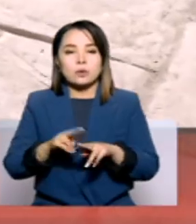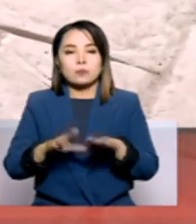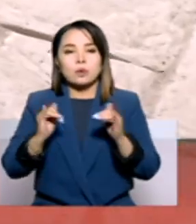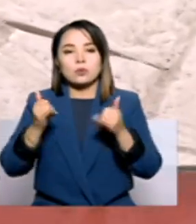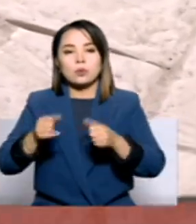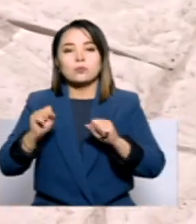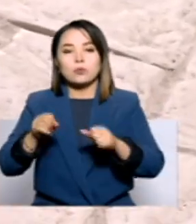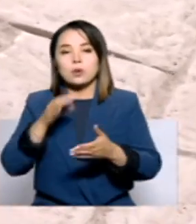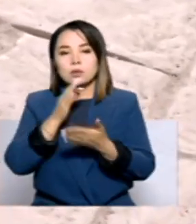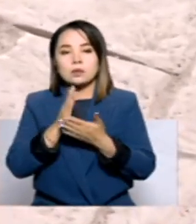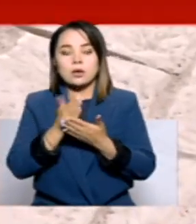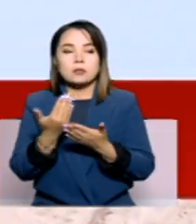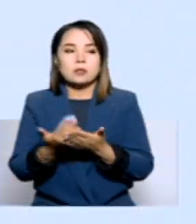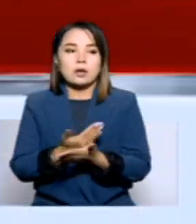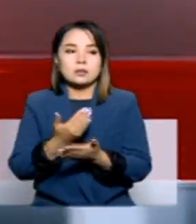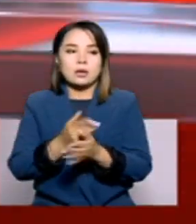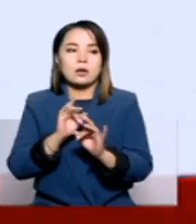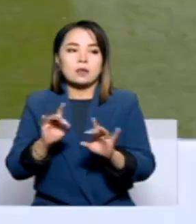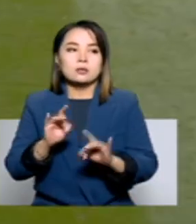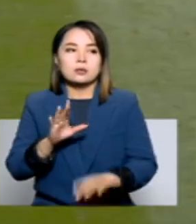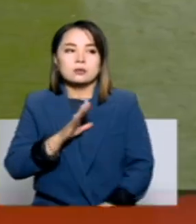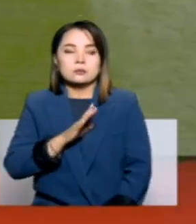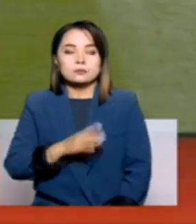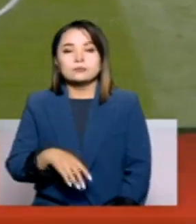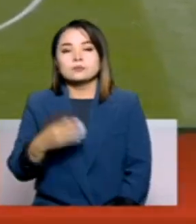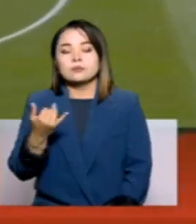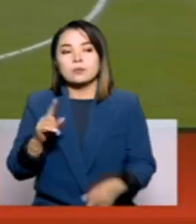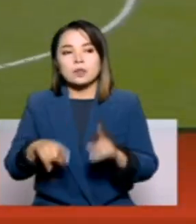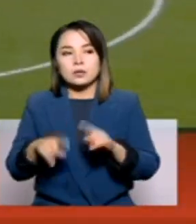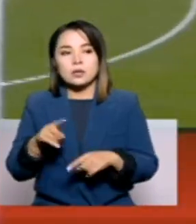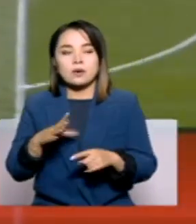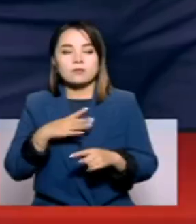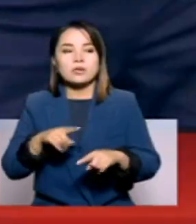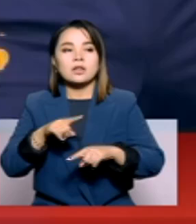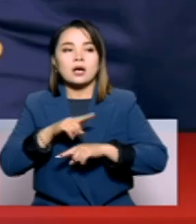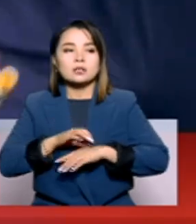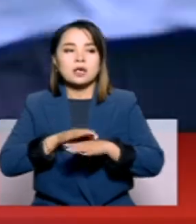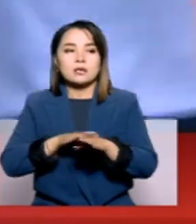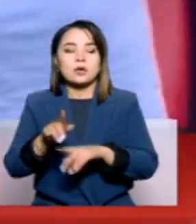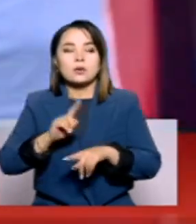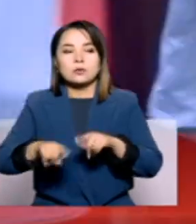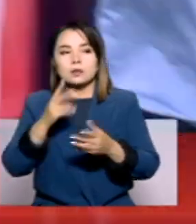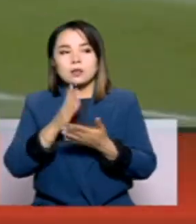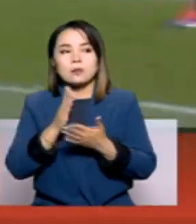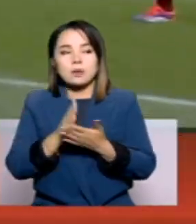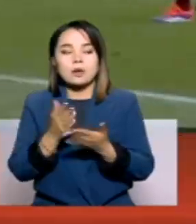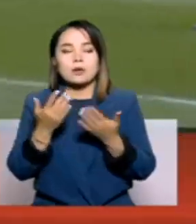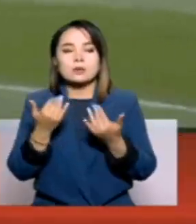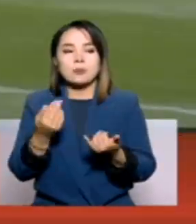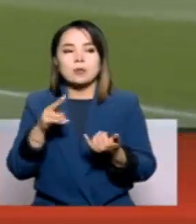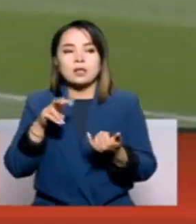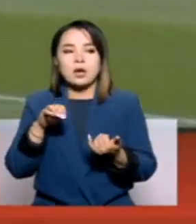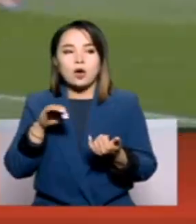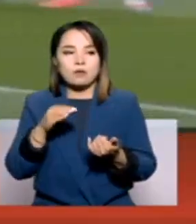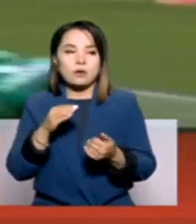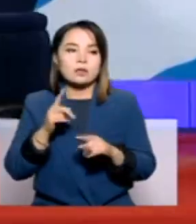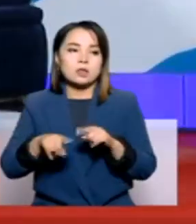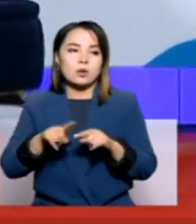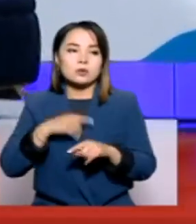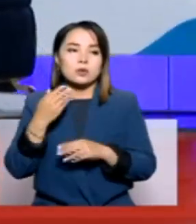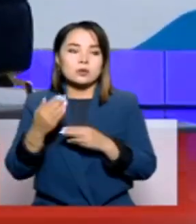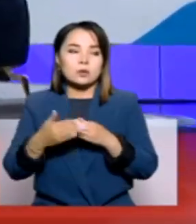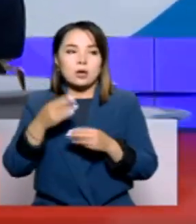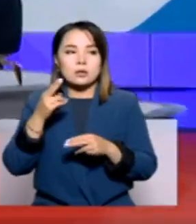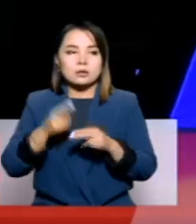құйылуы мүмкін екенін айтады. Ширек финалға аз қалды. Евро 2024-тің плей-офф кезеңі аяқталуға